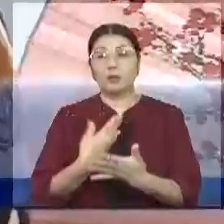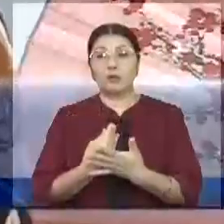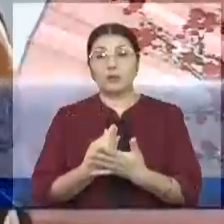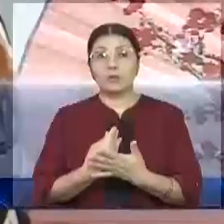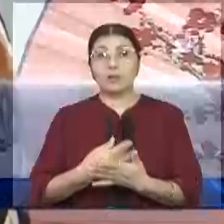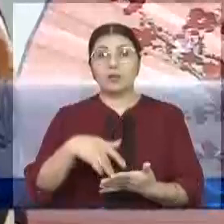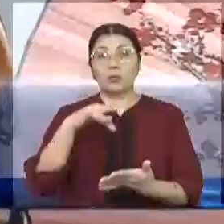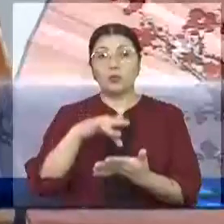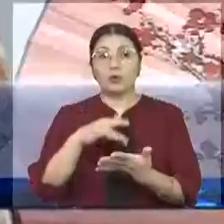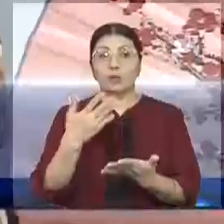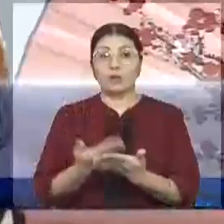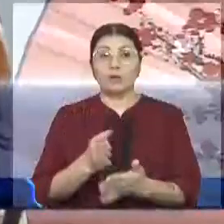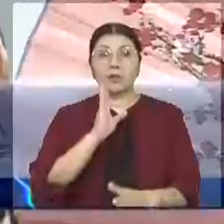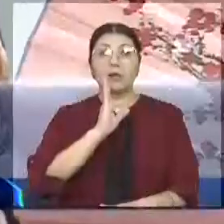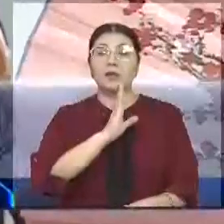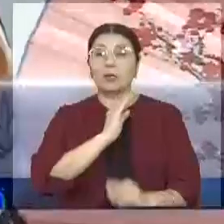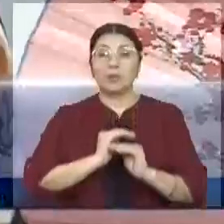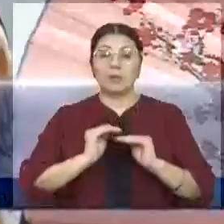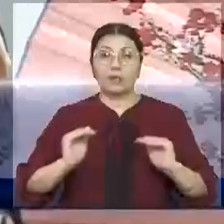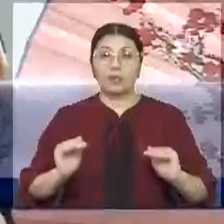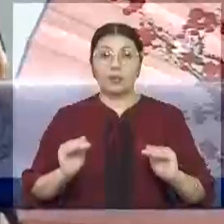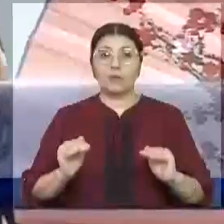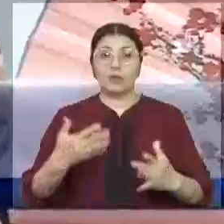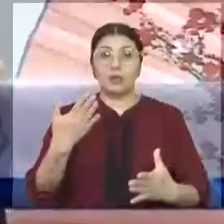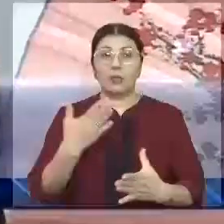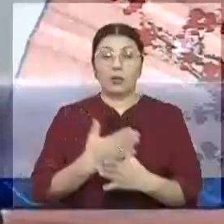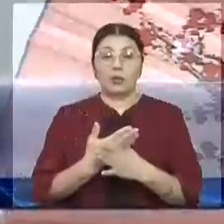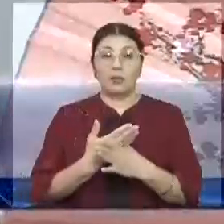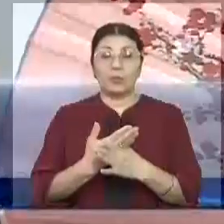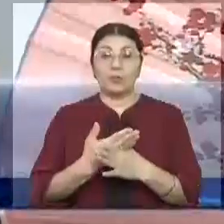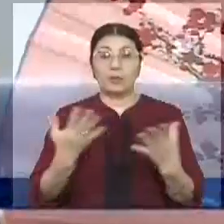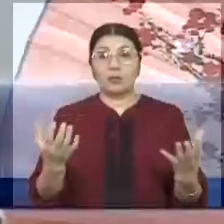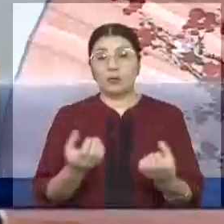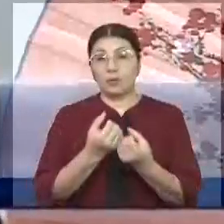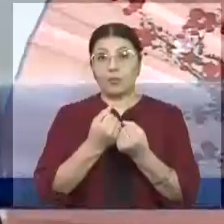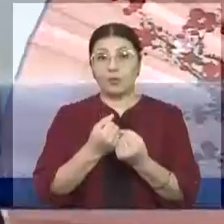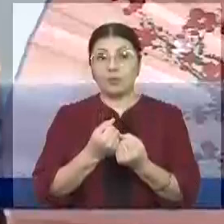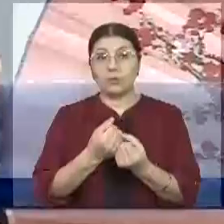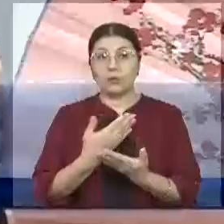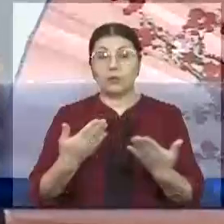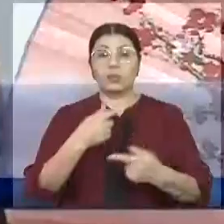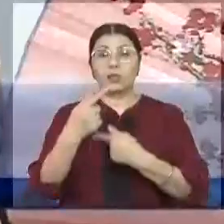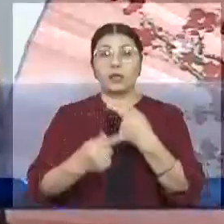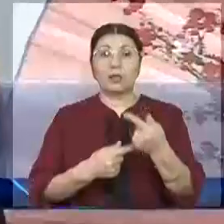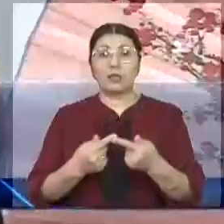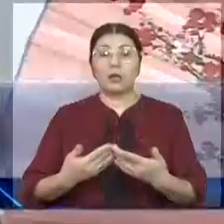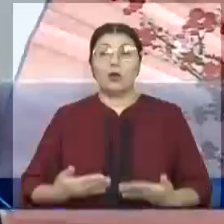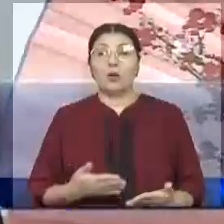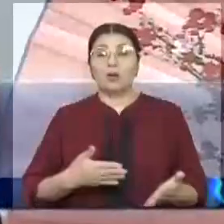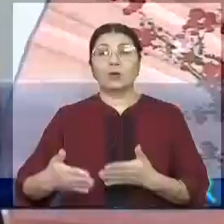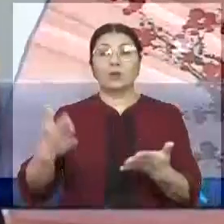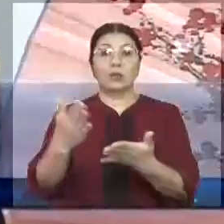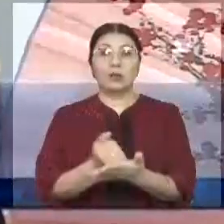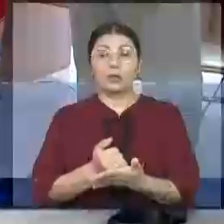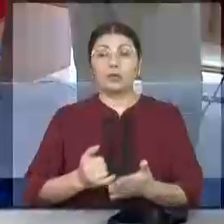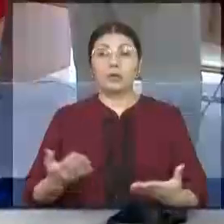өзіміздің орталығымызға, біздің аналар мен балдарға қол ұшын көрсетіп, ол дейтін көмек көрсетіп, олардың әрі қарай жолдарын нақталып кету